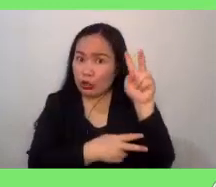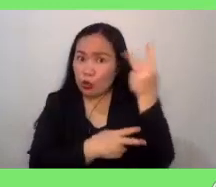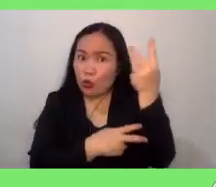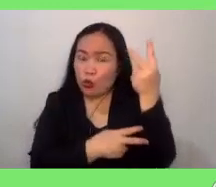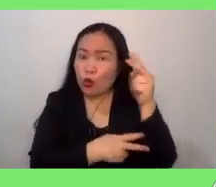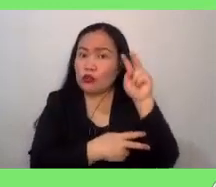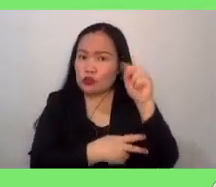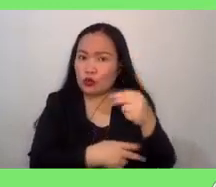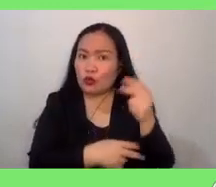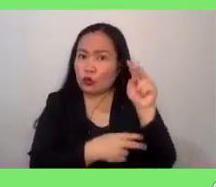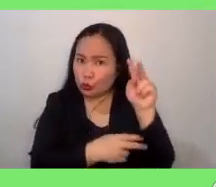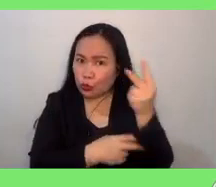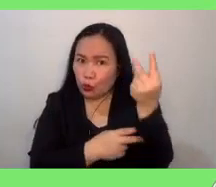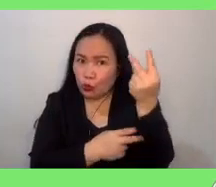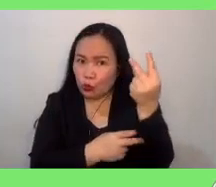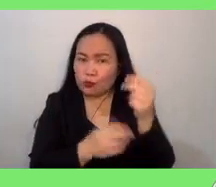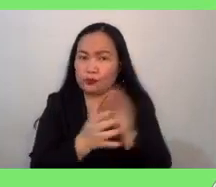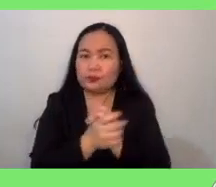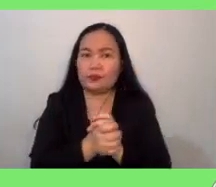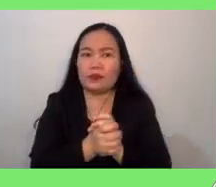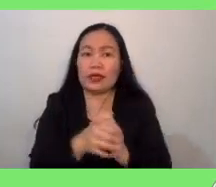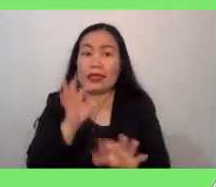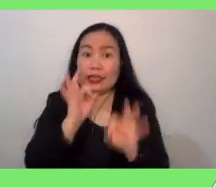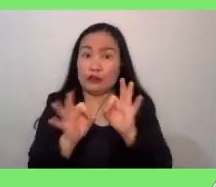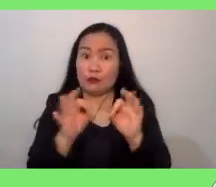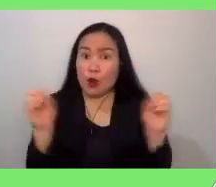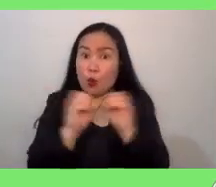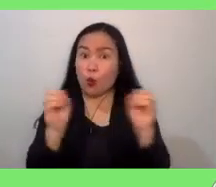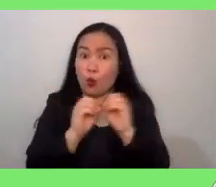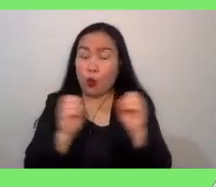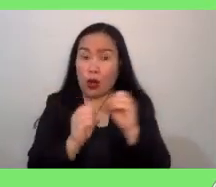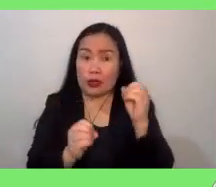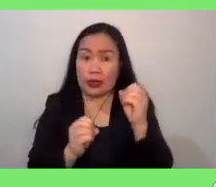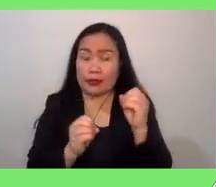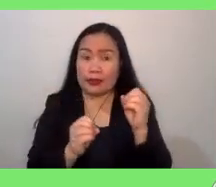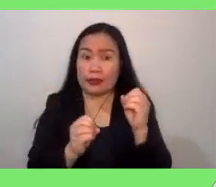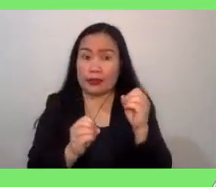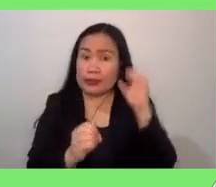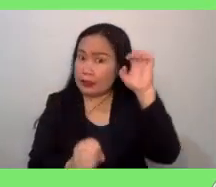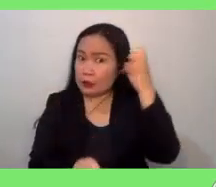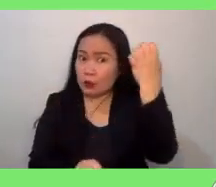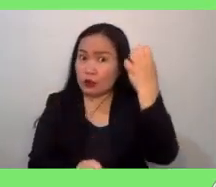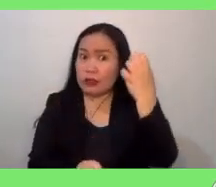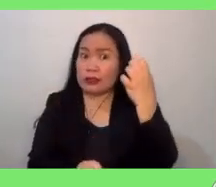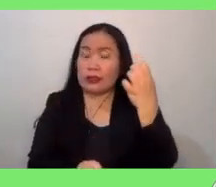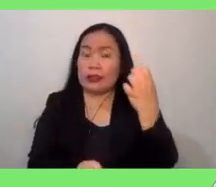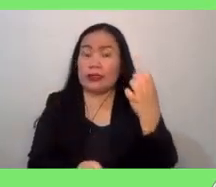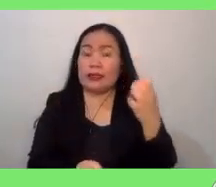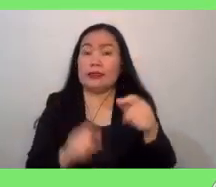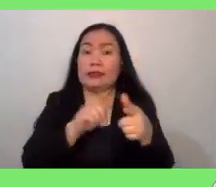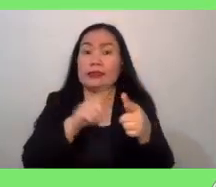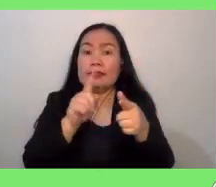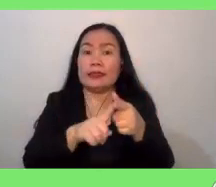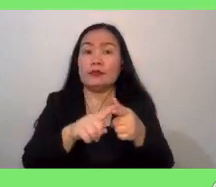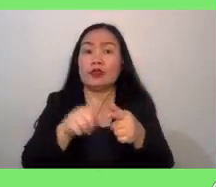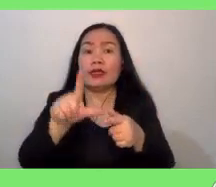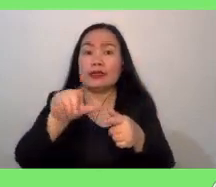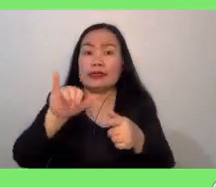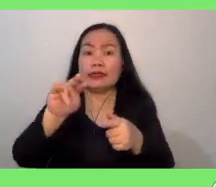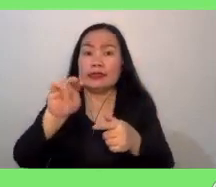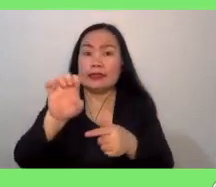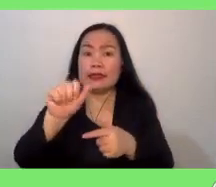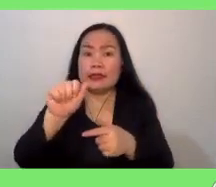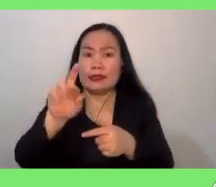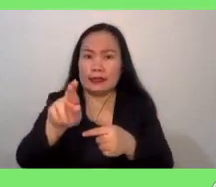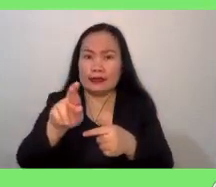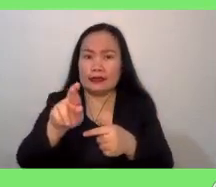exponent. Okay? Pero kung yan ay wala pong exponent, linear lang po siya. So, ang linear, i-discuss